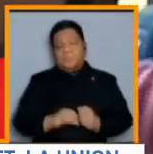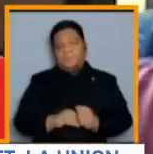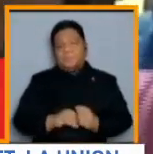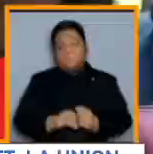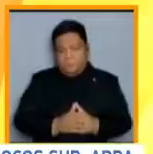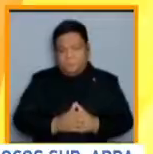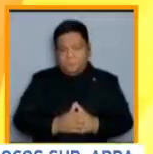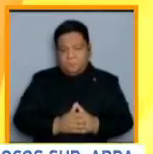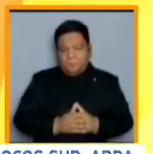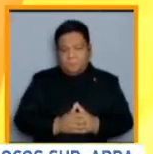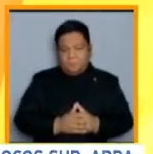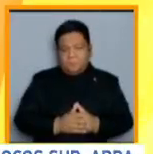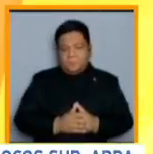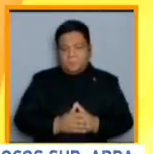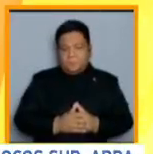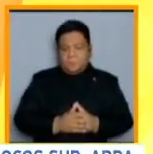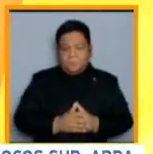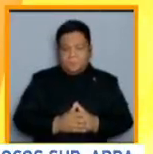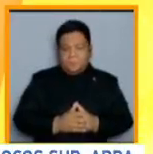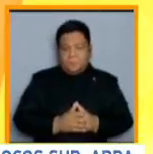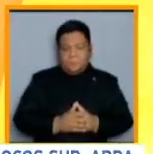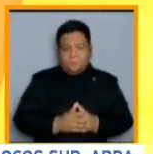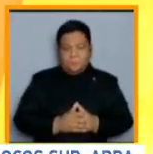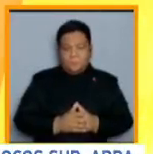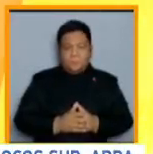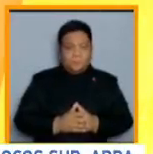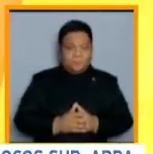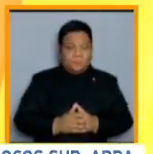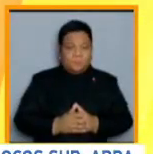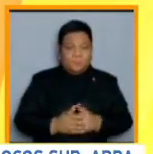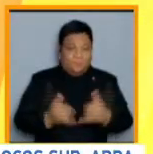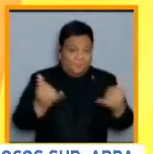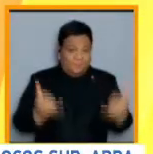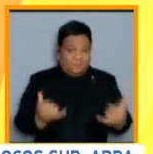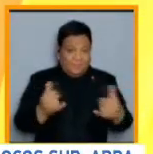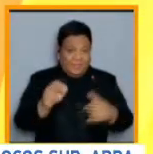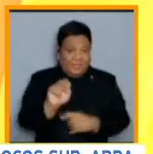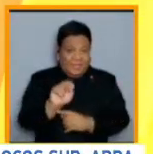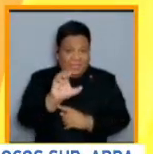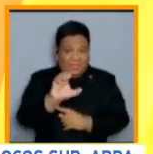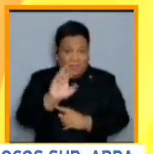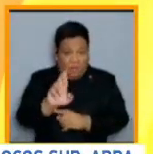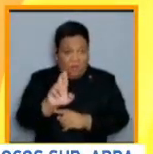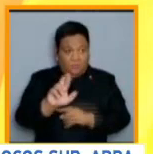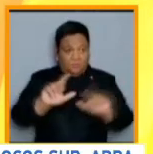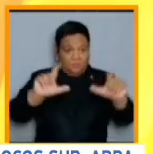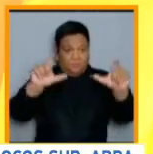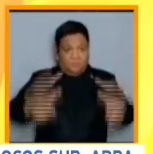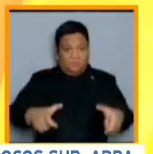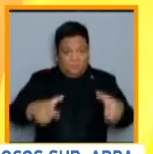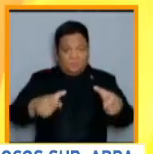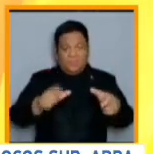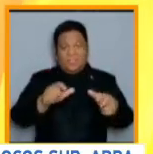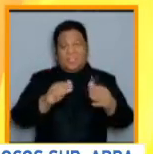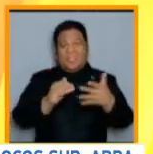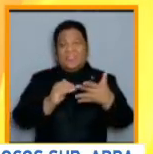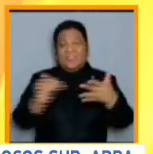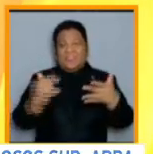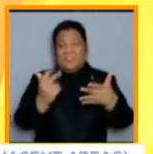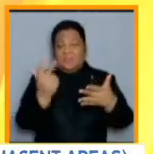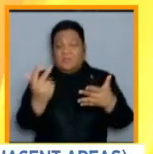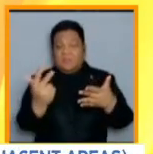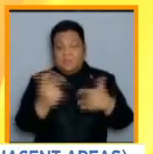nasalanta. Kasunod ng pagsailalim sa Alert Level 3 ng Metro Manila, sinabi ng Metro Manila Council na approved in principle na